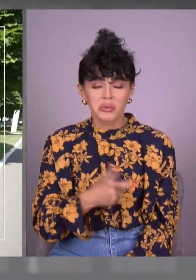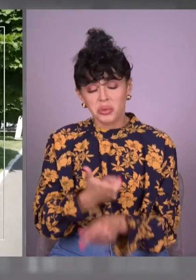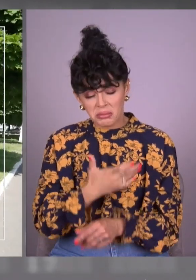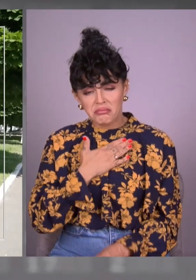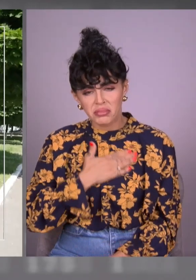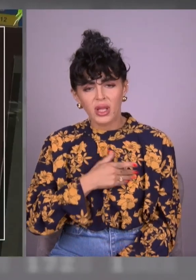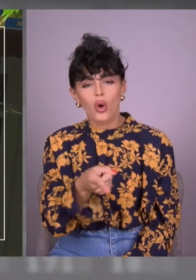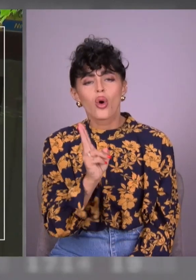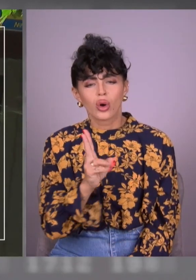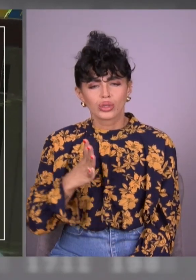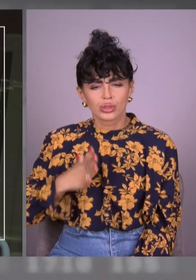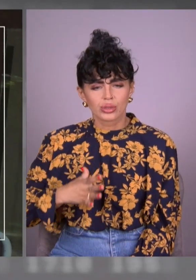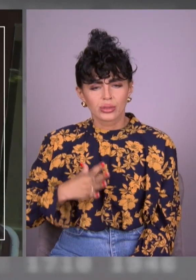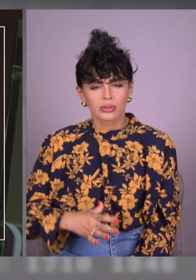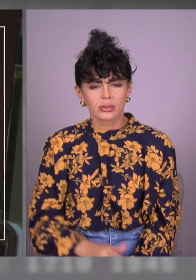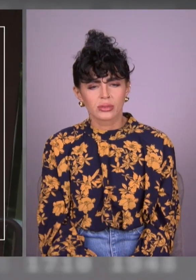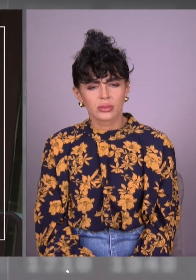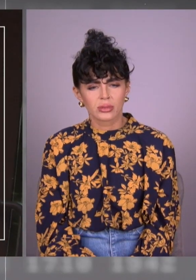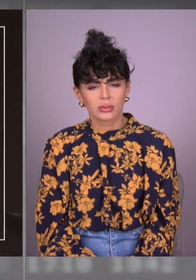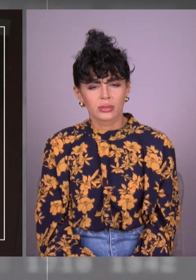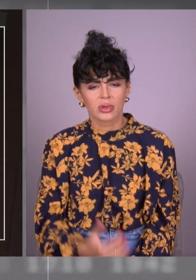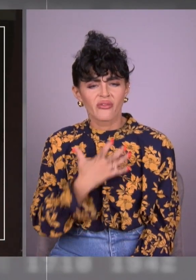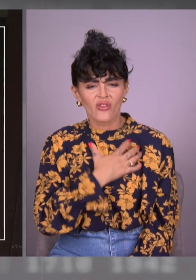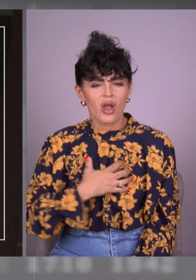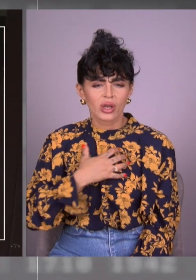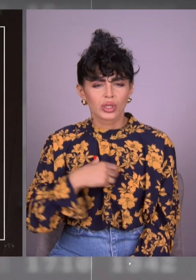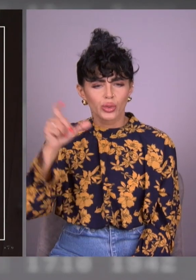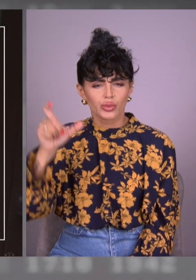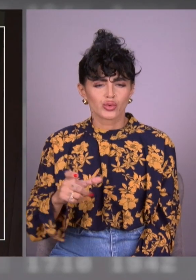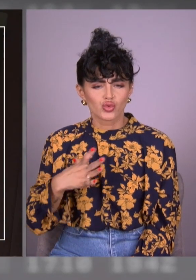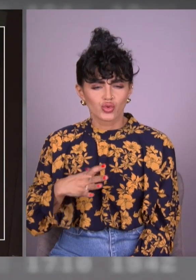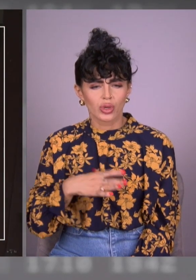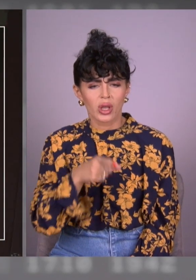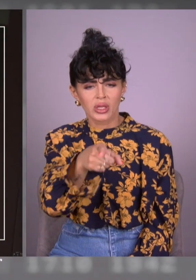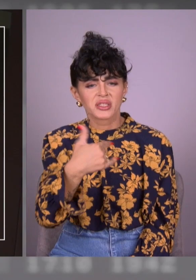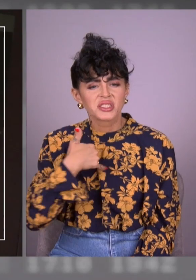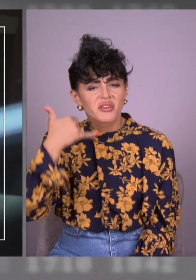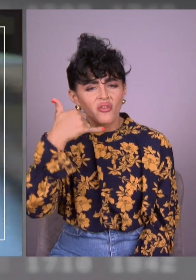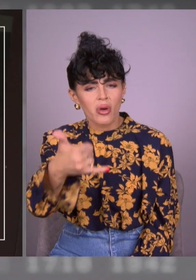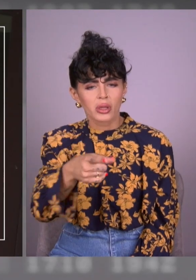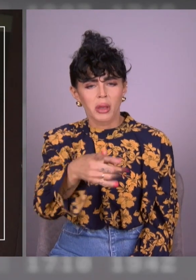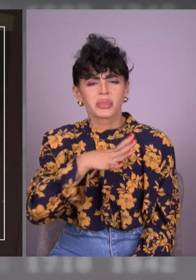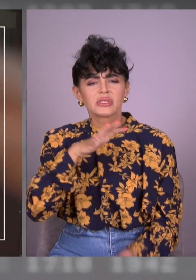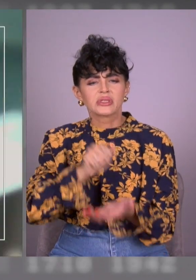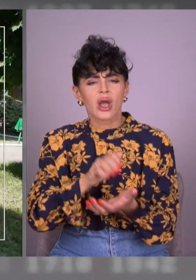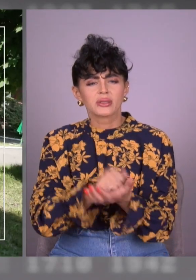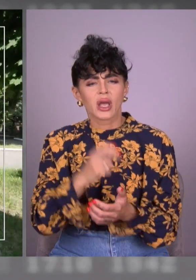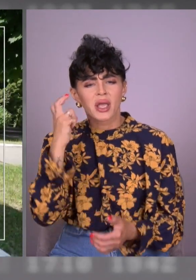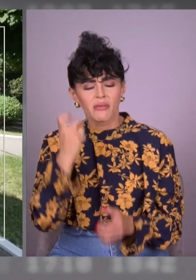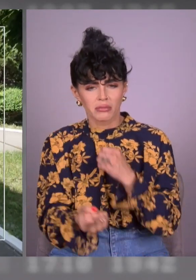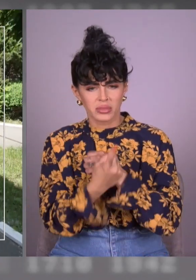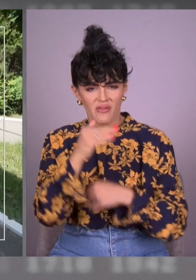приємно. А кого ви чекаєте? Ну, людина, дуже важливо. Просто я вам дзвонила, ви сказали, що ви в Києві, а тут бачите така